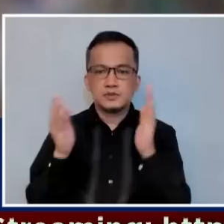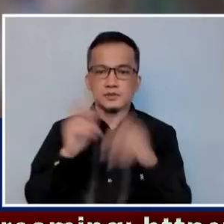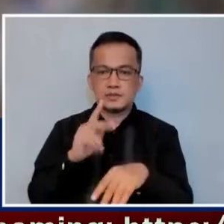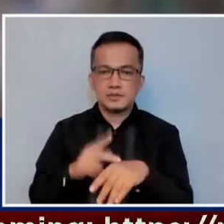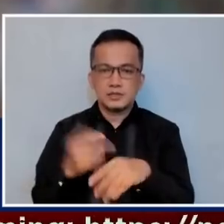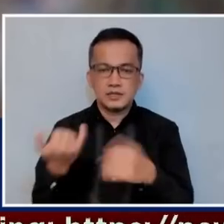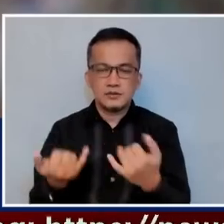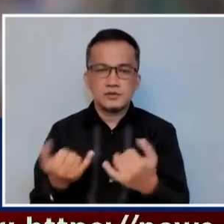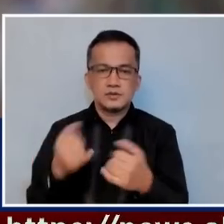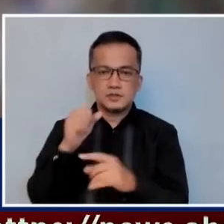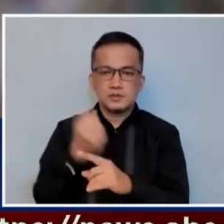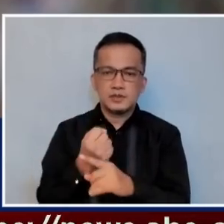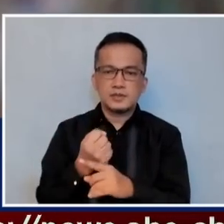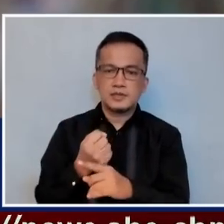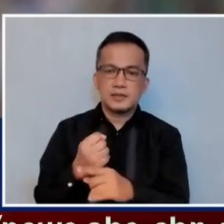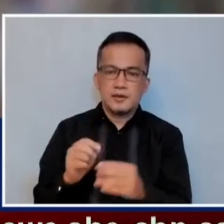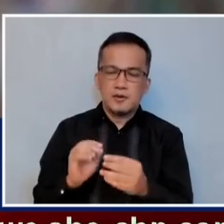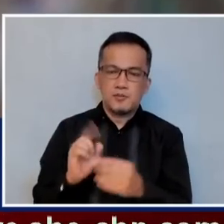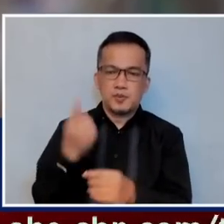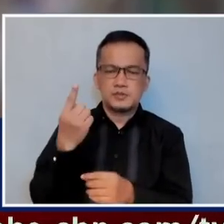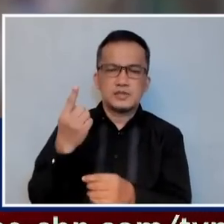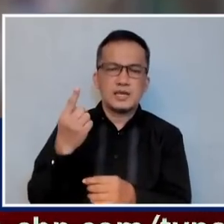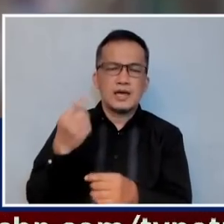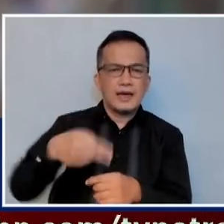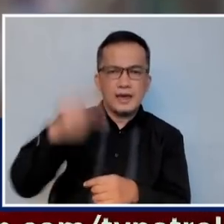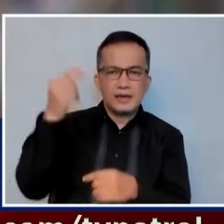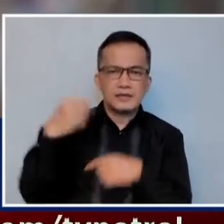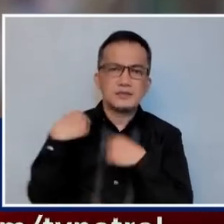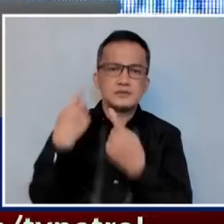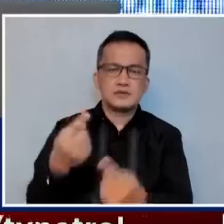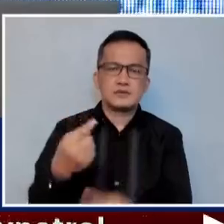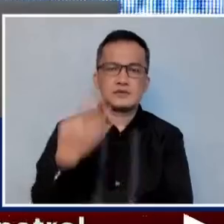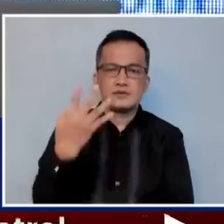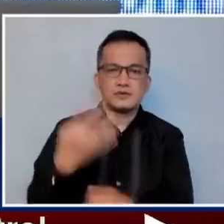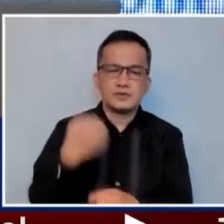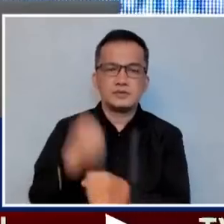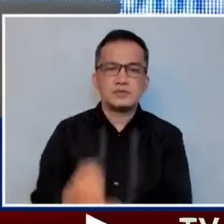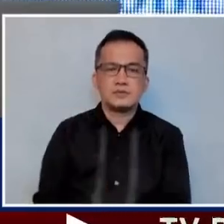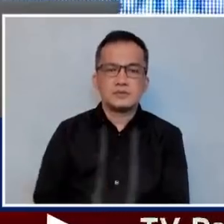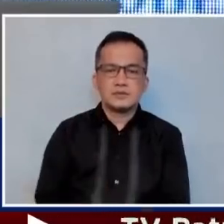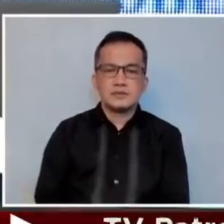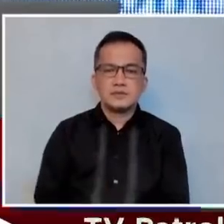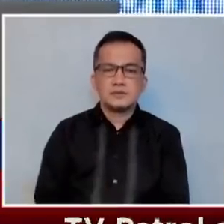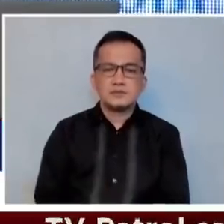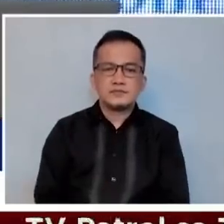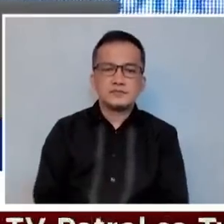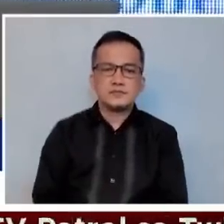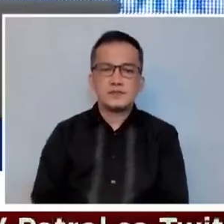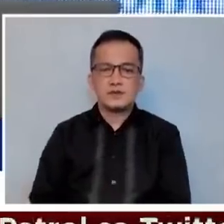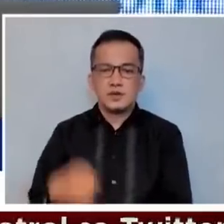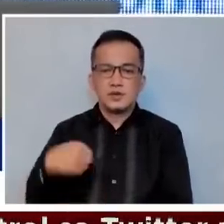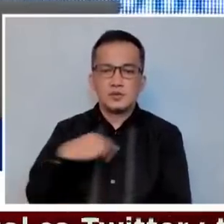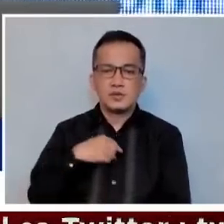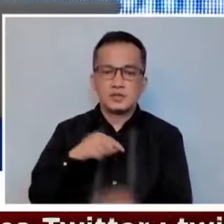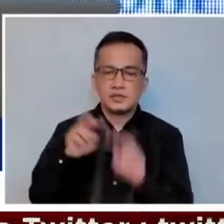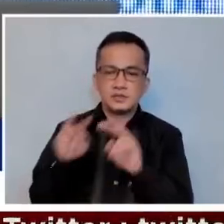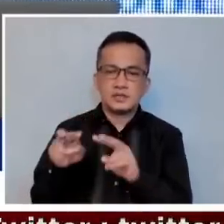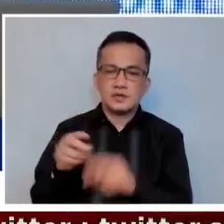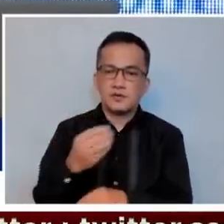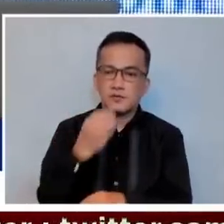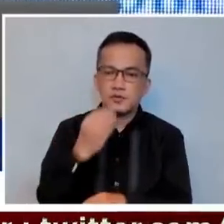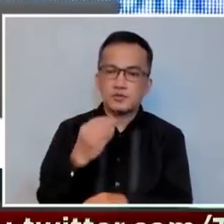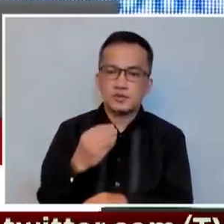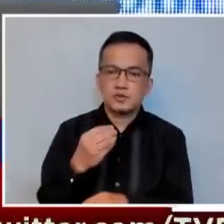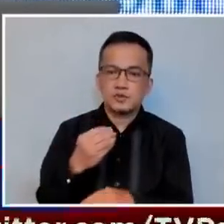Setyembre, pinakamataas sa loob ng halos 4 na taon. So nakikita namin na ang food in particular ay